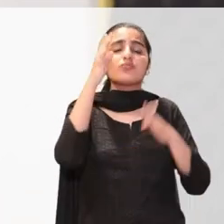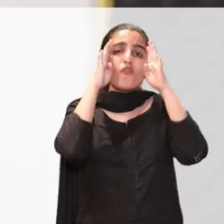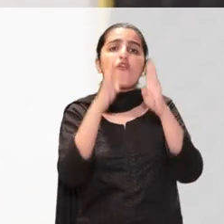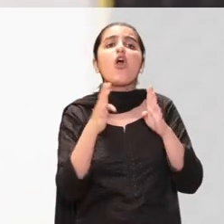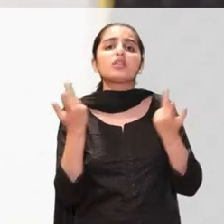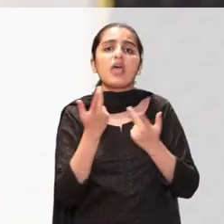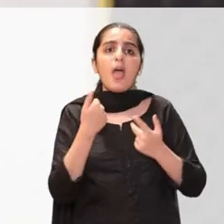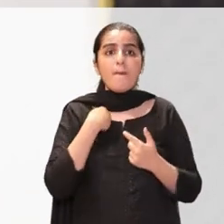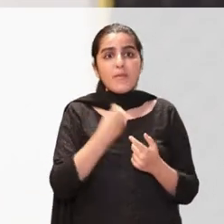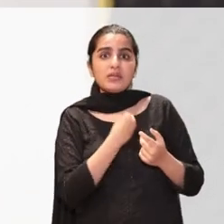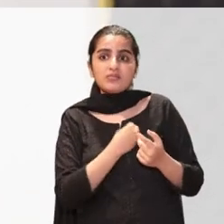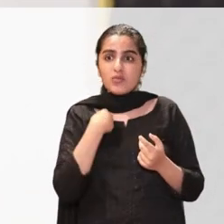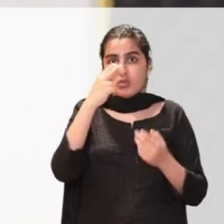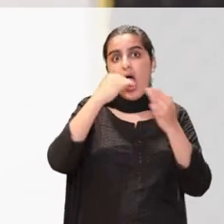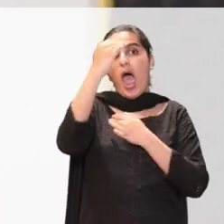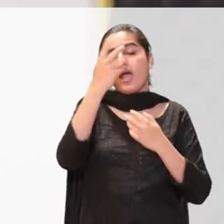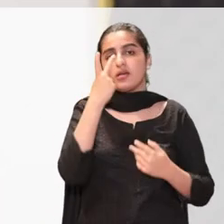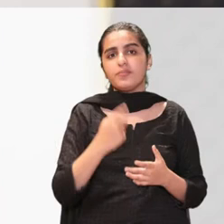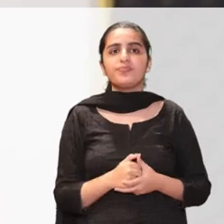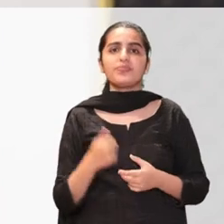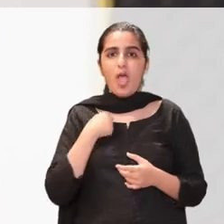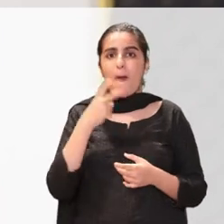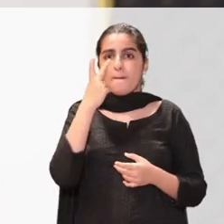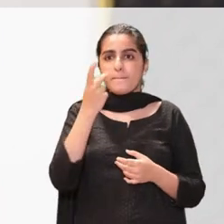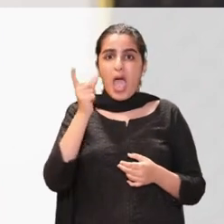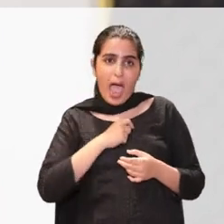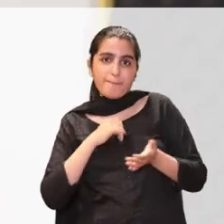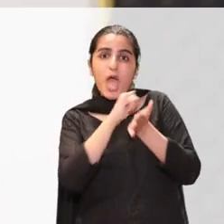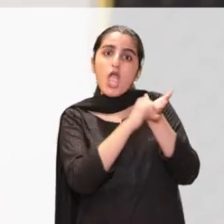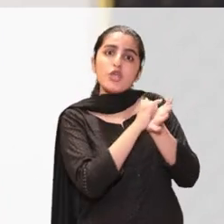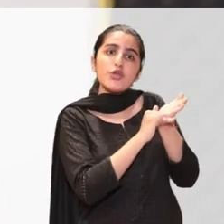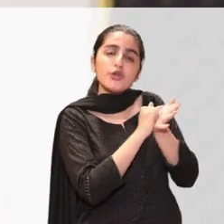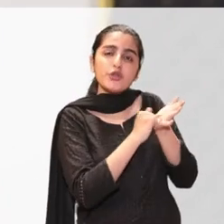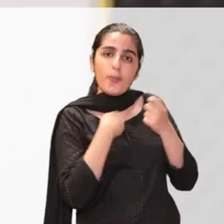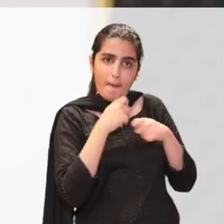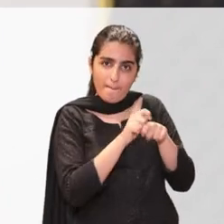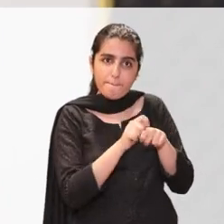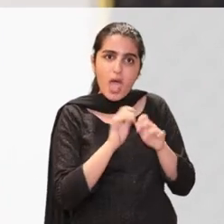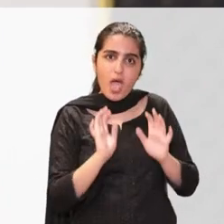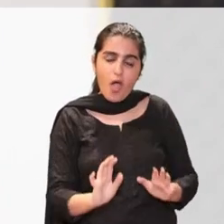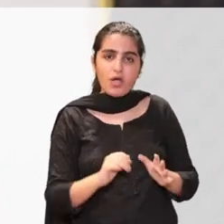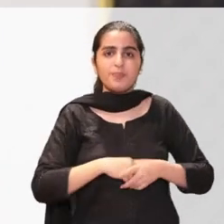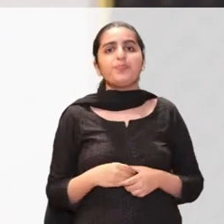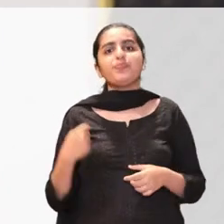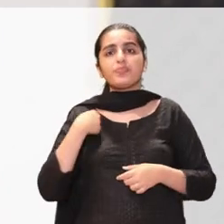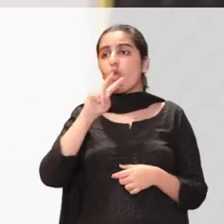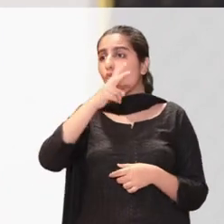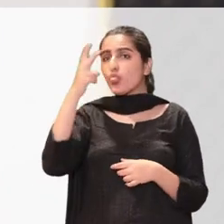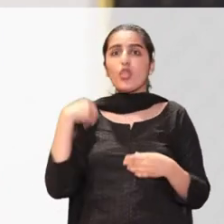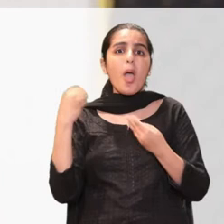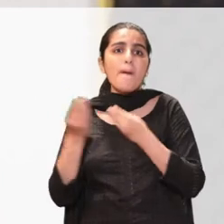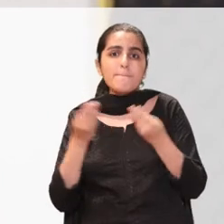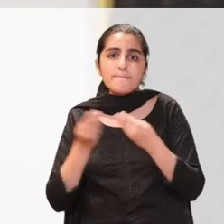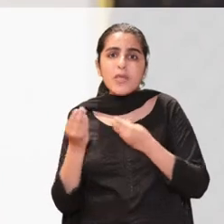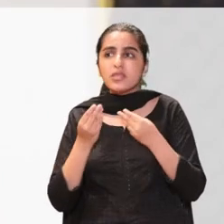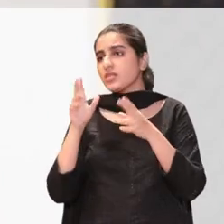या किसी अ बिजनेस मॉड्यूल के लिए नहीं बनाया इस फॉर विमेन स्पेशल एंड ऑल टाइम सूअर फिशिंग फॉर एग्जांपल मैंने